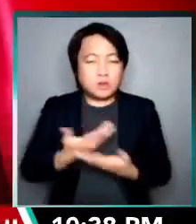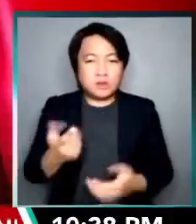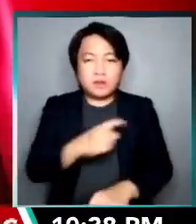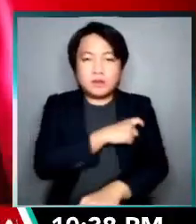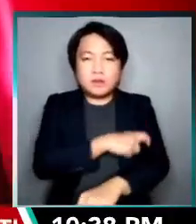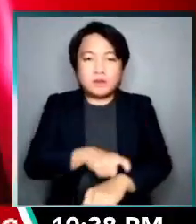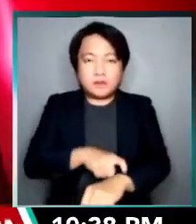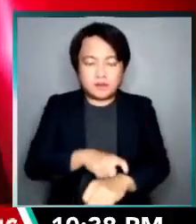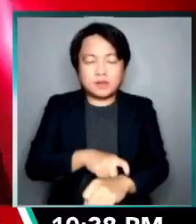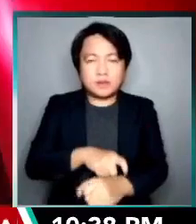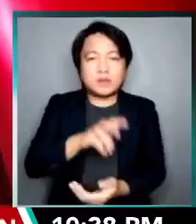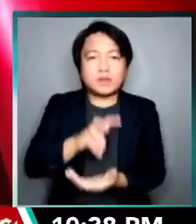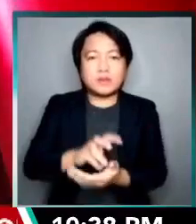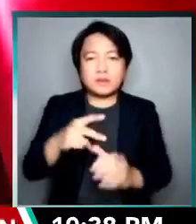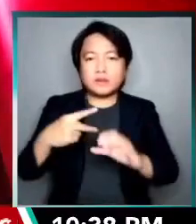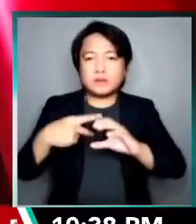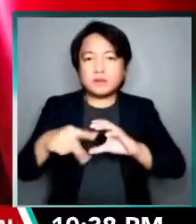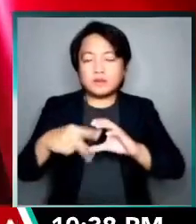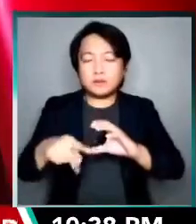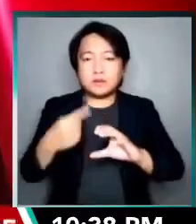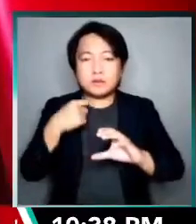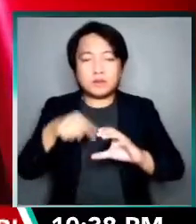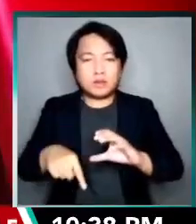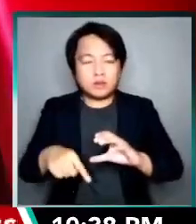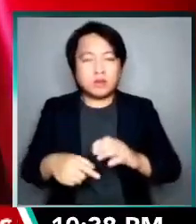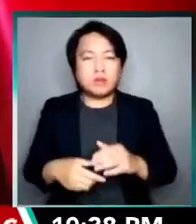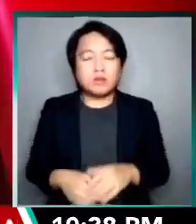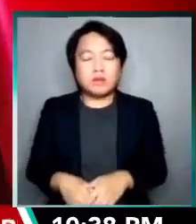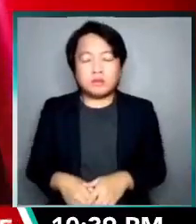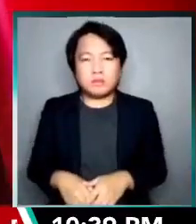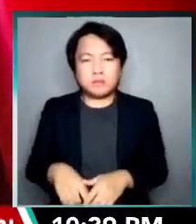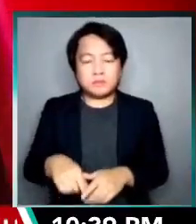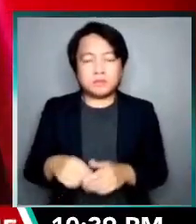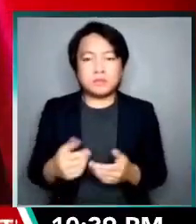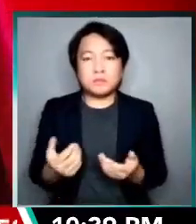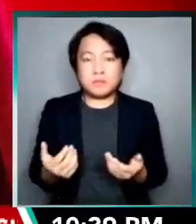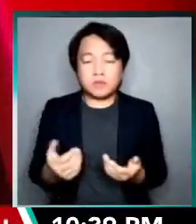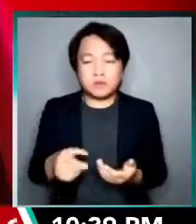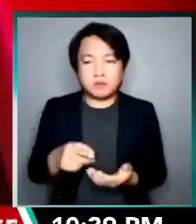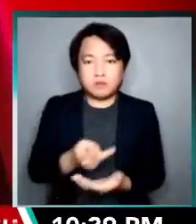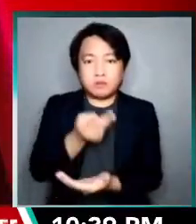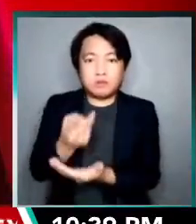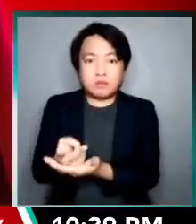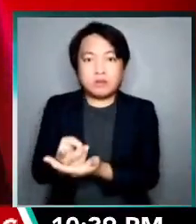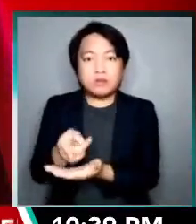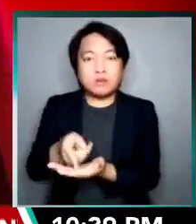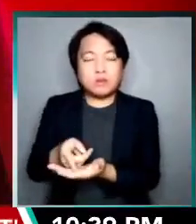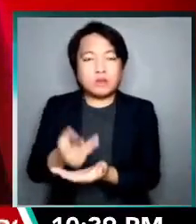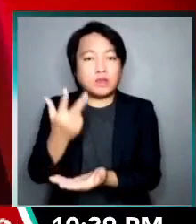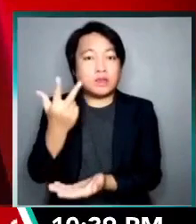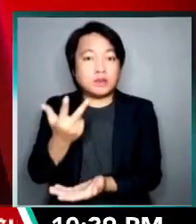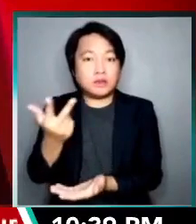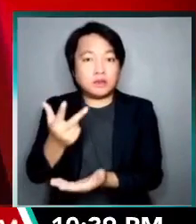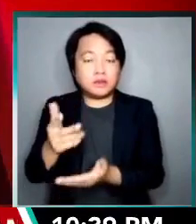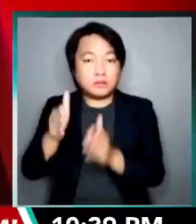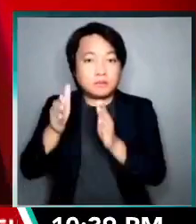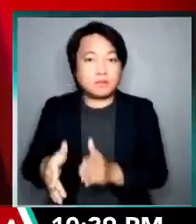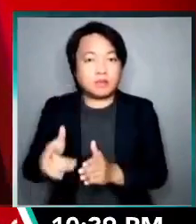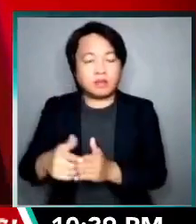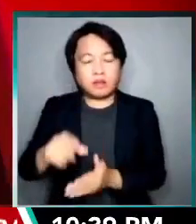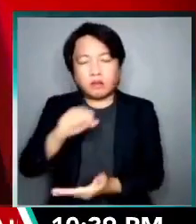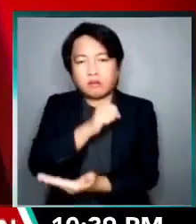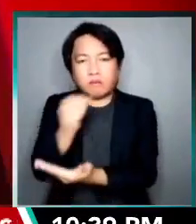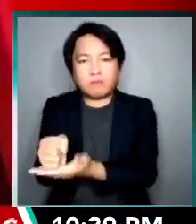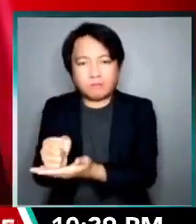City Disaster Risk Reduction Management Office, naabutan nilang walang malay ang 3 sa mga biktima at pinagtulungan nilang iangat ang mga